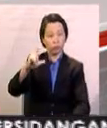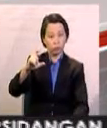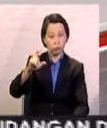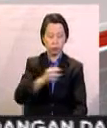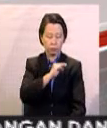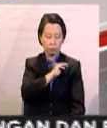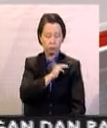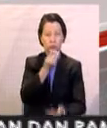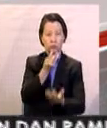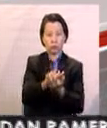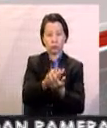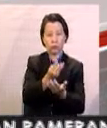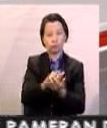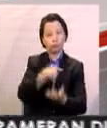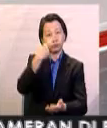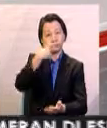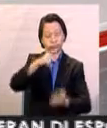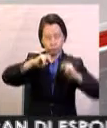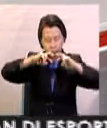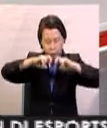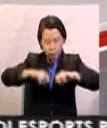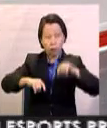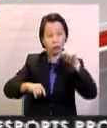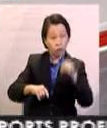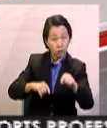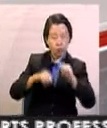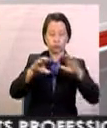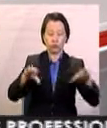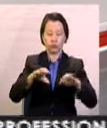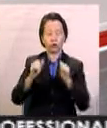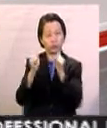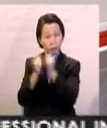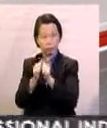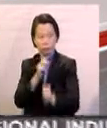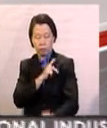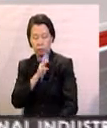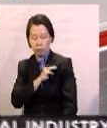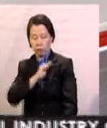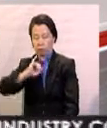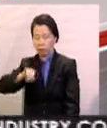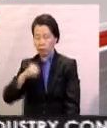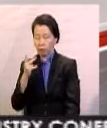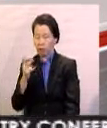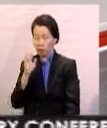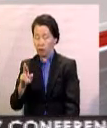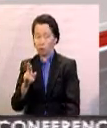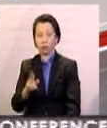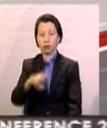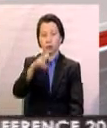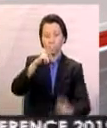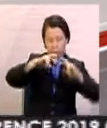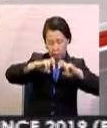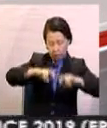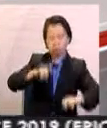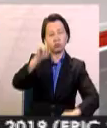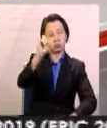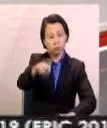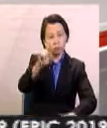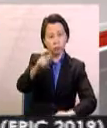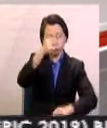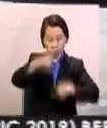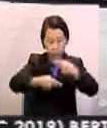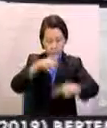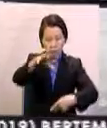Menteri Kewangan Lim Guan Eng berkata kajian itu dilakukan bersama Kementerian Kerja Raya. Katanya kajian perlu memandangkan